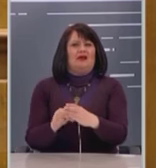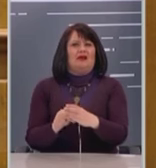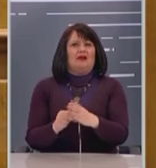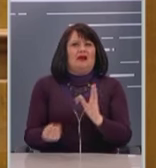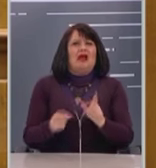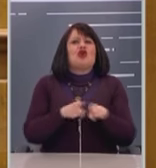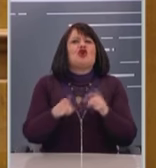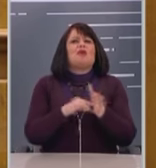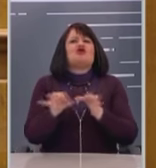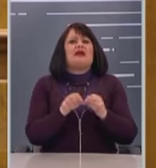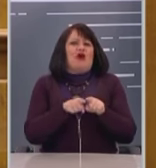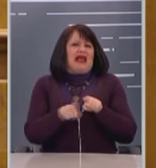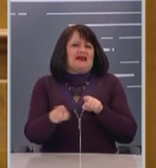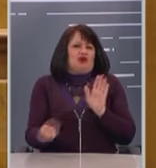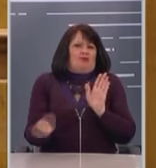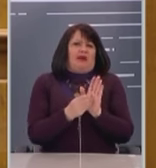κάποιο άσχετο νομοσχέδιο.